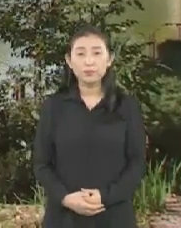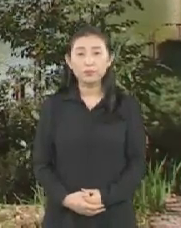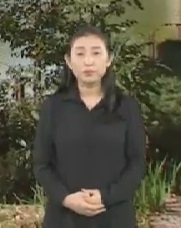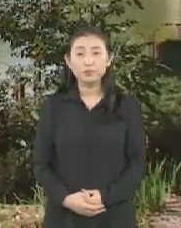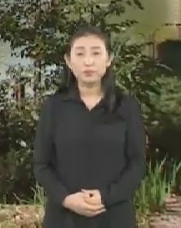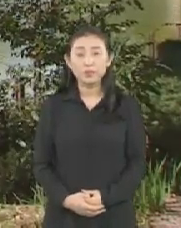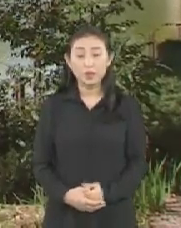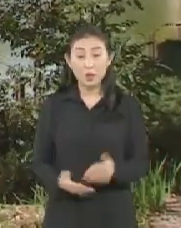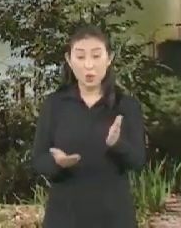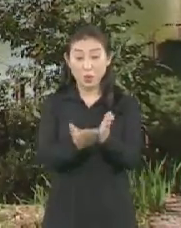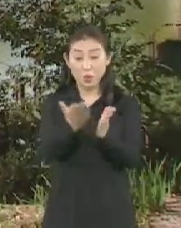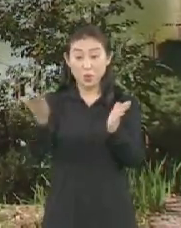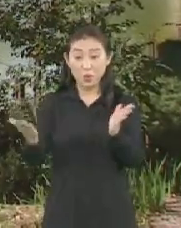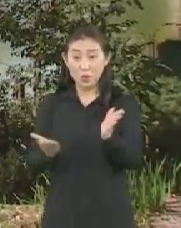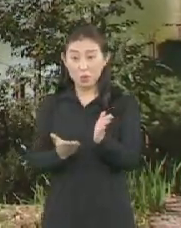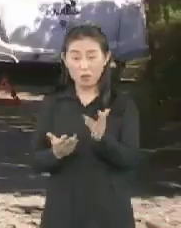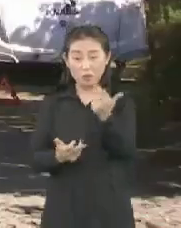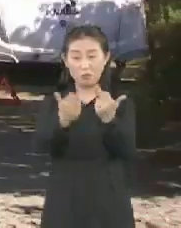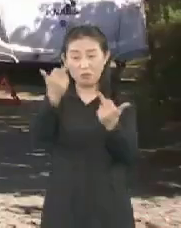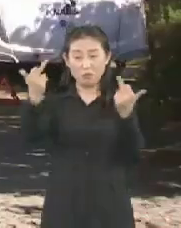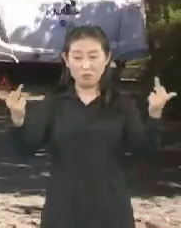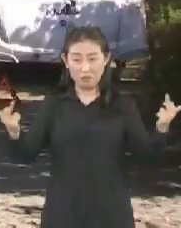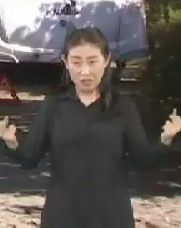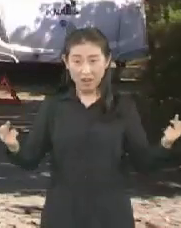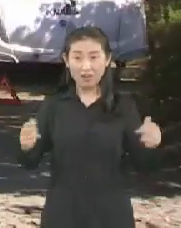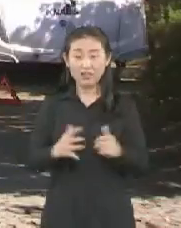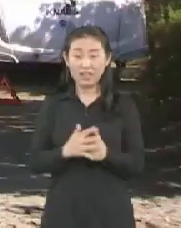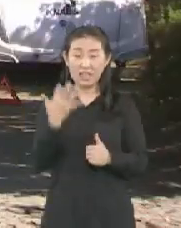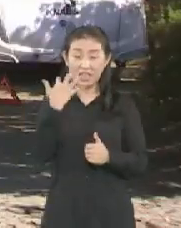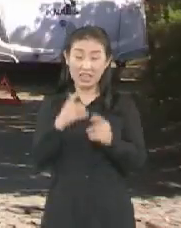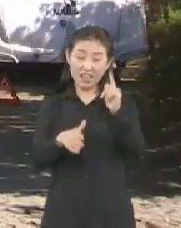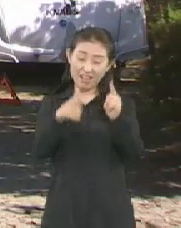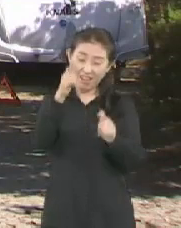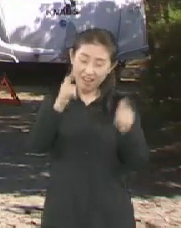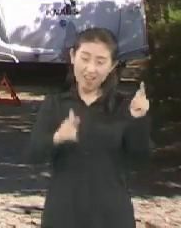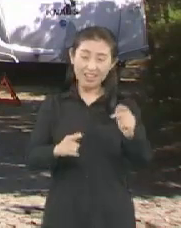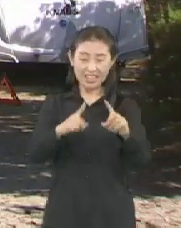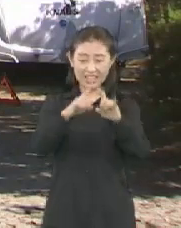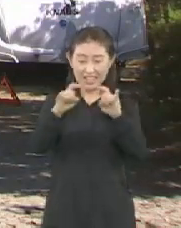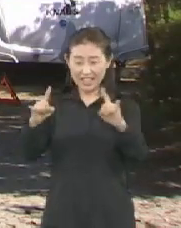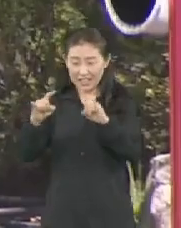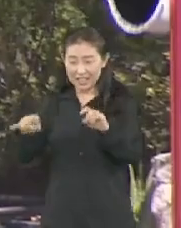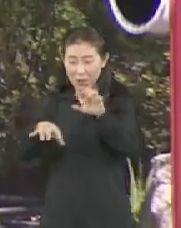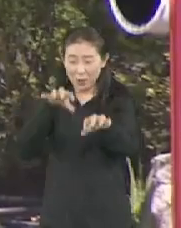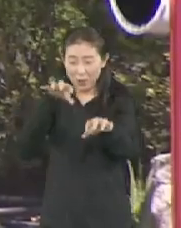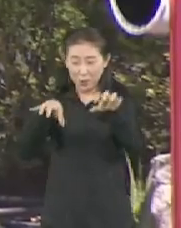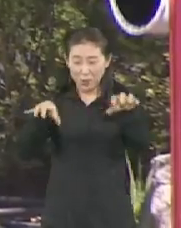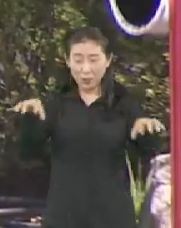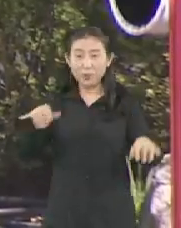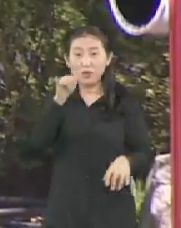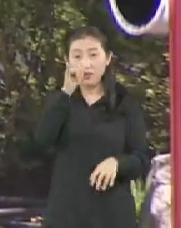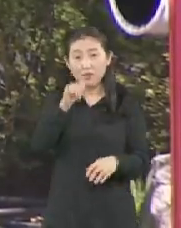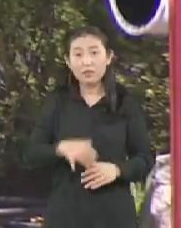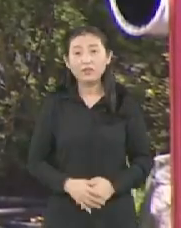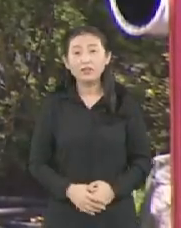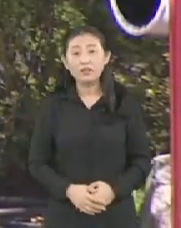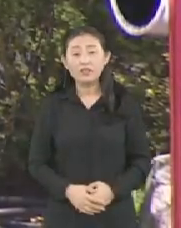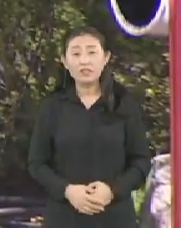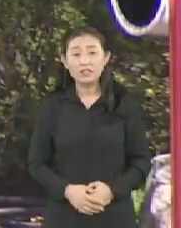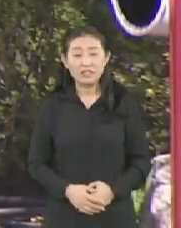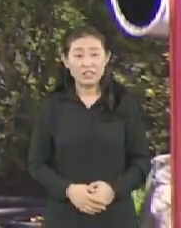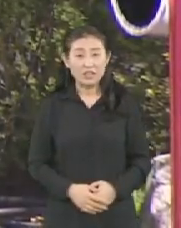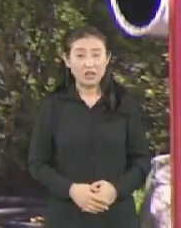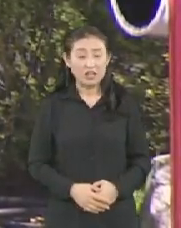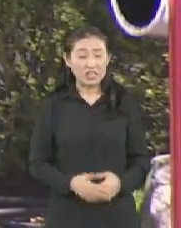탁 트인 호수와 울창한 나무들 사이로 모양도 색깔도 각각인 텐트가 빼곡히 자리를 잡았습니다.